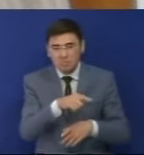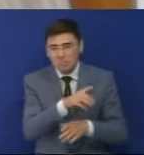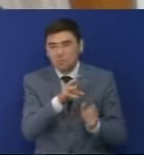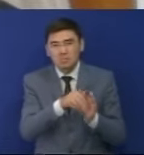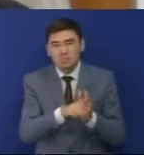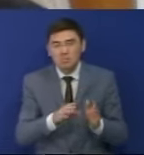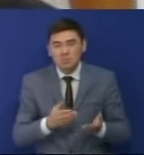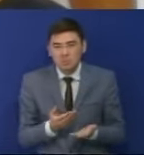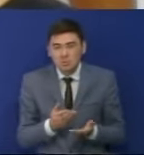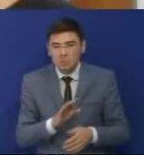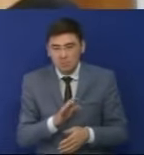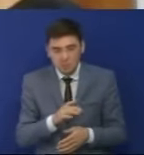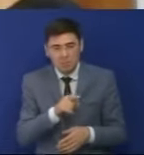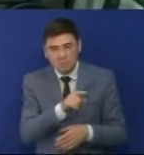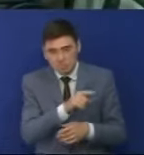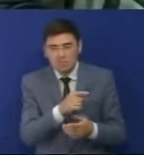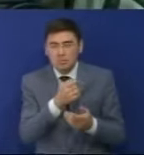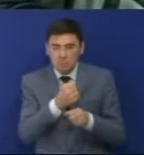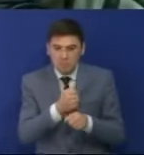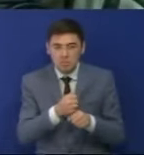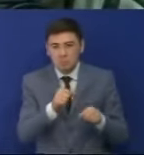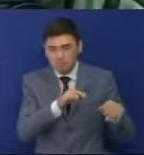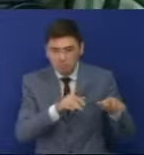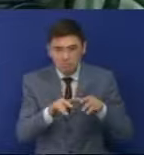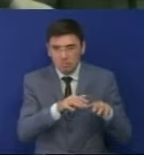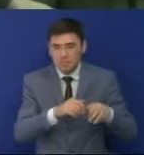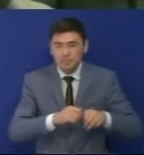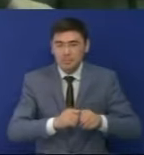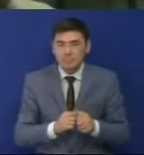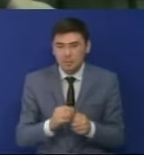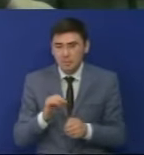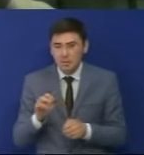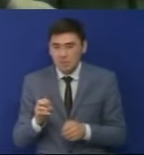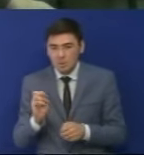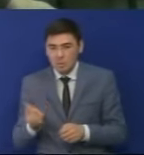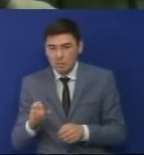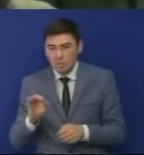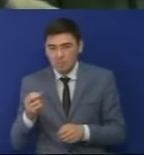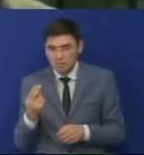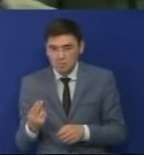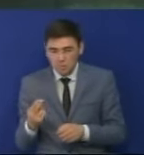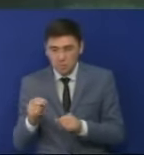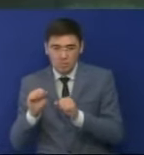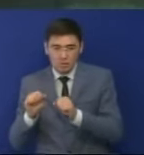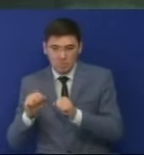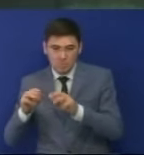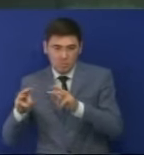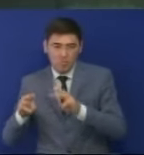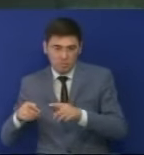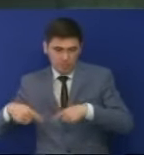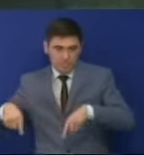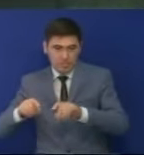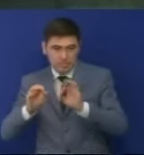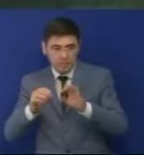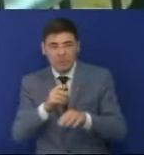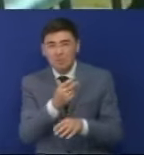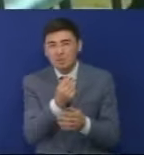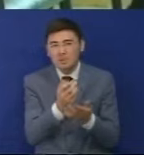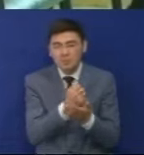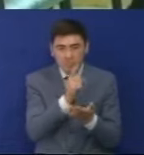кездеседі. Біз олармен де жұмыс істейміз. Атап өтерлігі, биыл еңбек және әлеуметтік қорғау министрлігі жәрдемақы алу үшін табысын